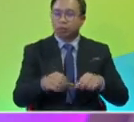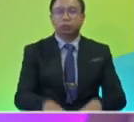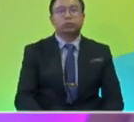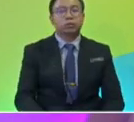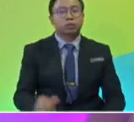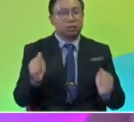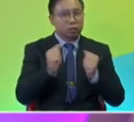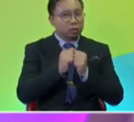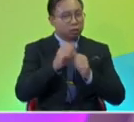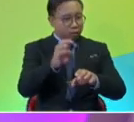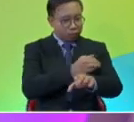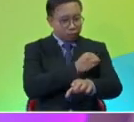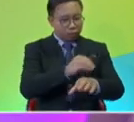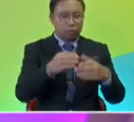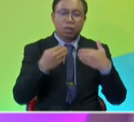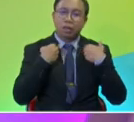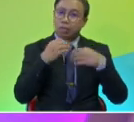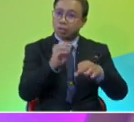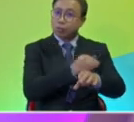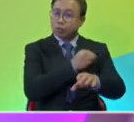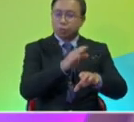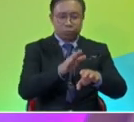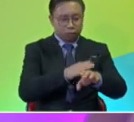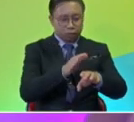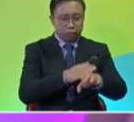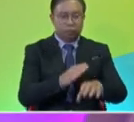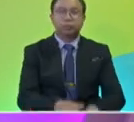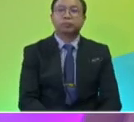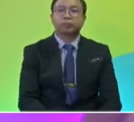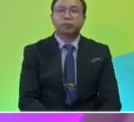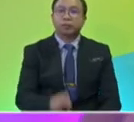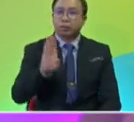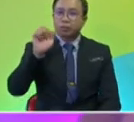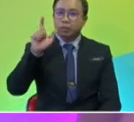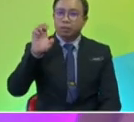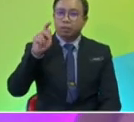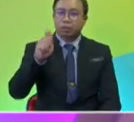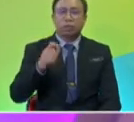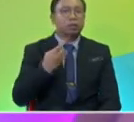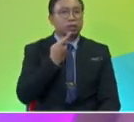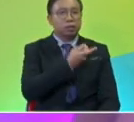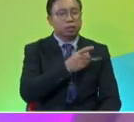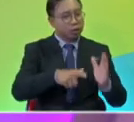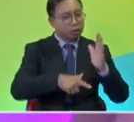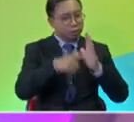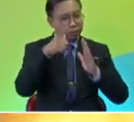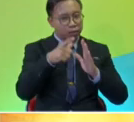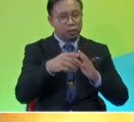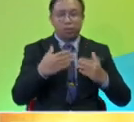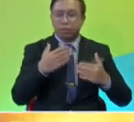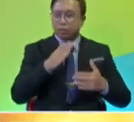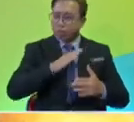Muzik ni kan ada Muzik yang slow yang yang balet lah biasanya slowsow tu kita lebih C kita lebih